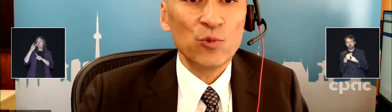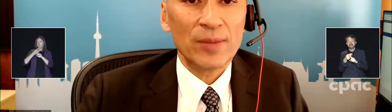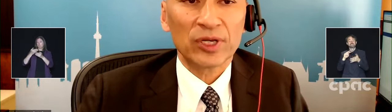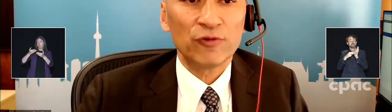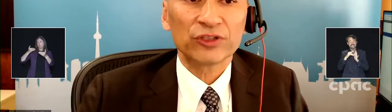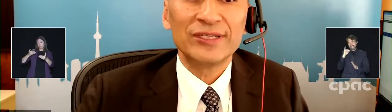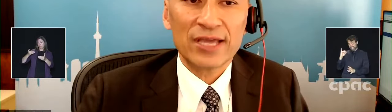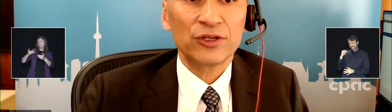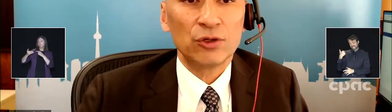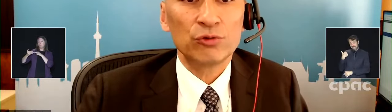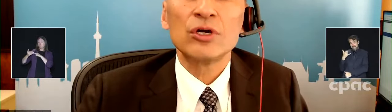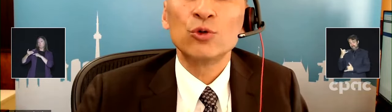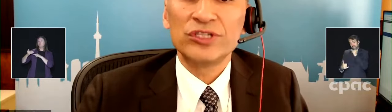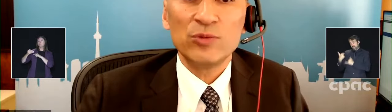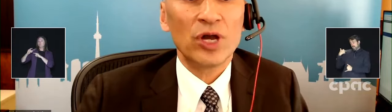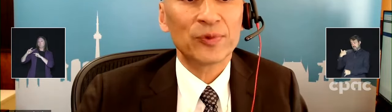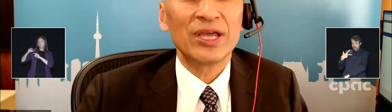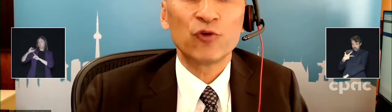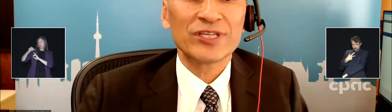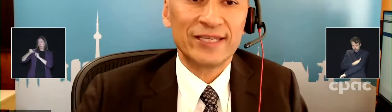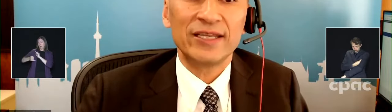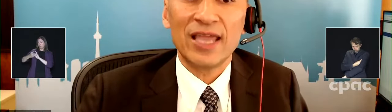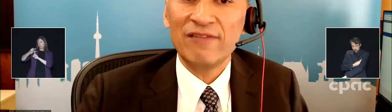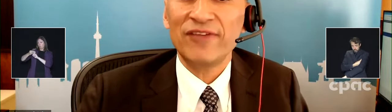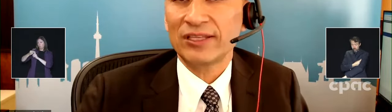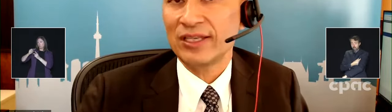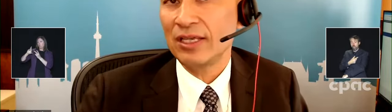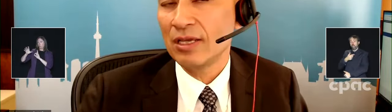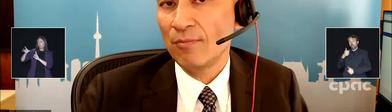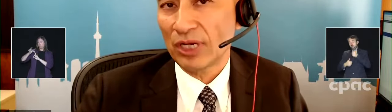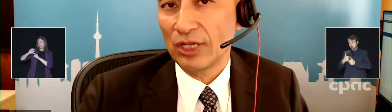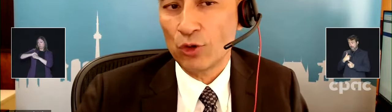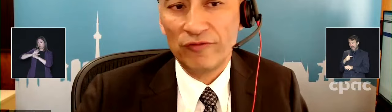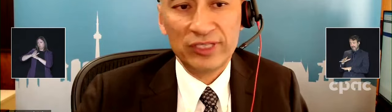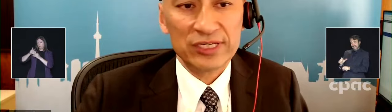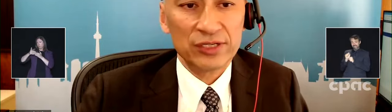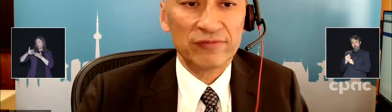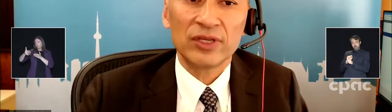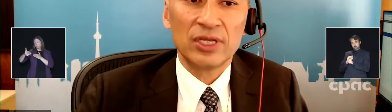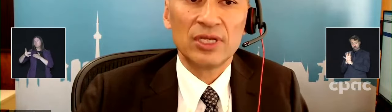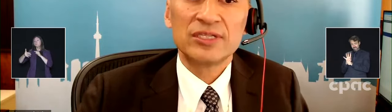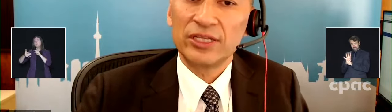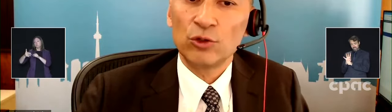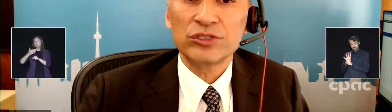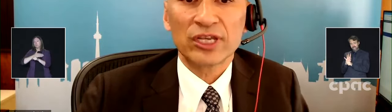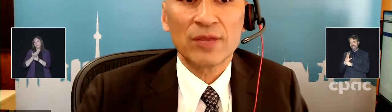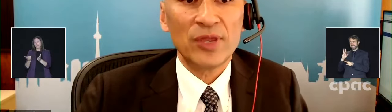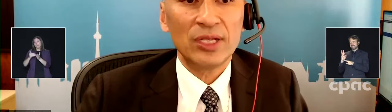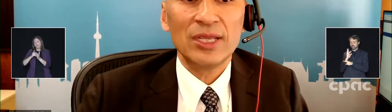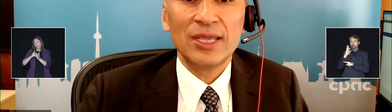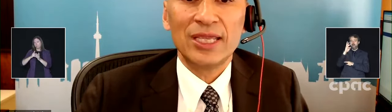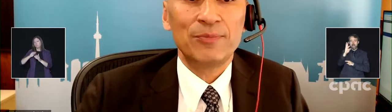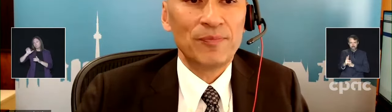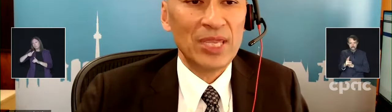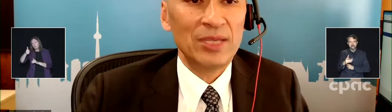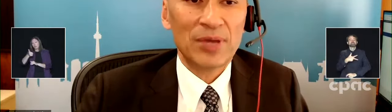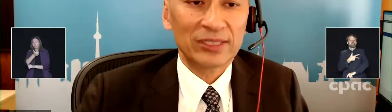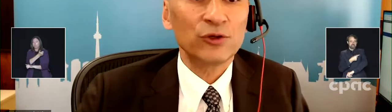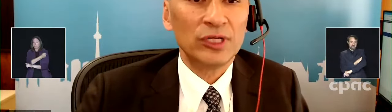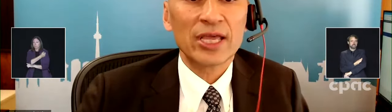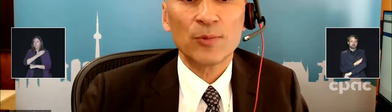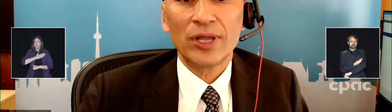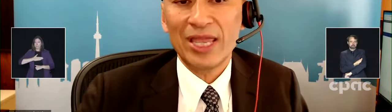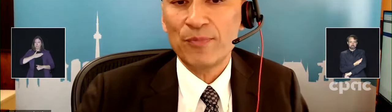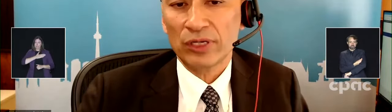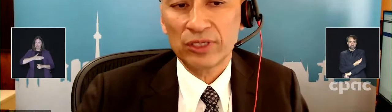mois après votre dernière dose ou six mois après avoir été infecté par la COVID-19. Cette dose de rappel est